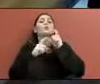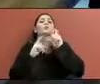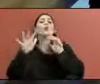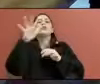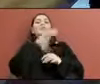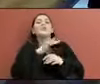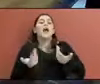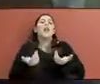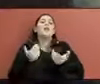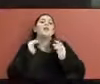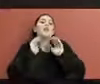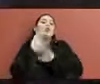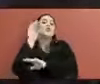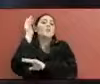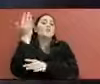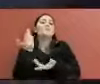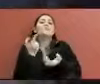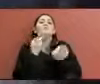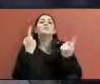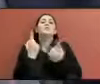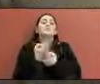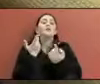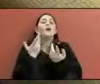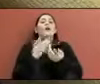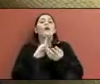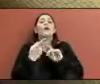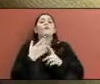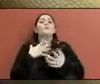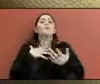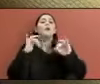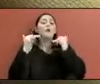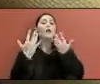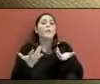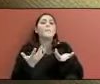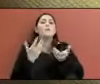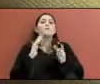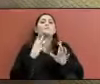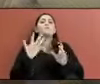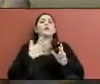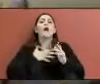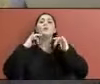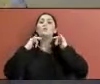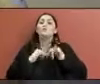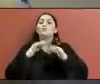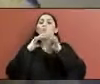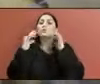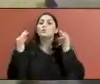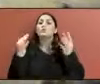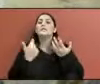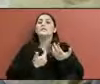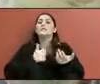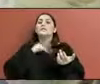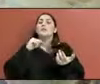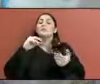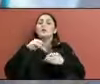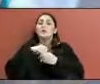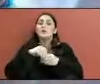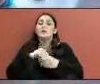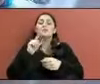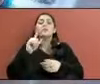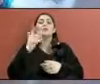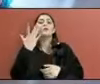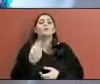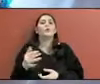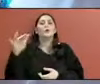yaşamda bir bireyin ihtiyaç duyduğu, kendini gerçekleştirmek için, kendini huzurlu, mutlu hissetmek için ihtiyacı olan